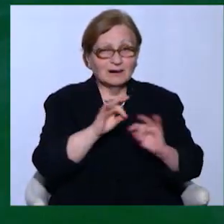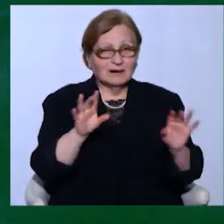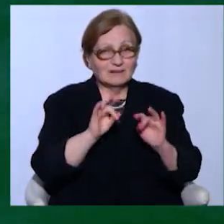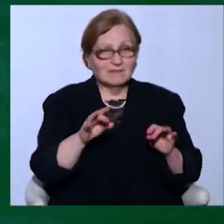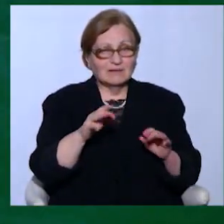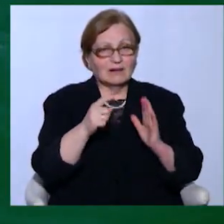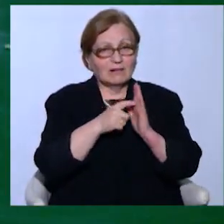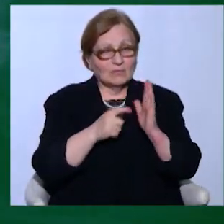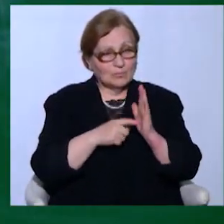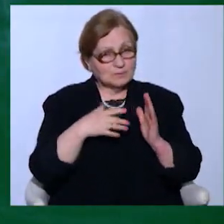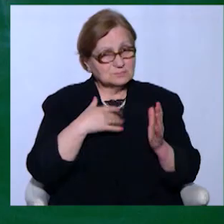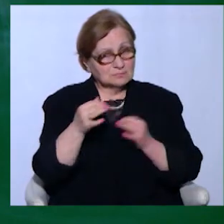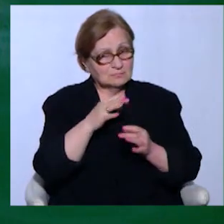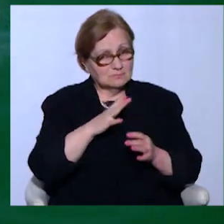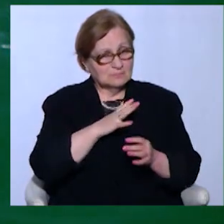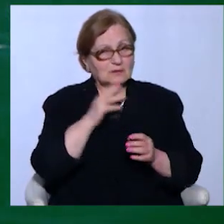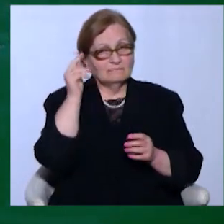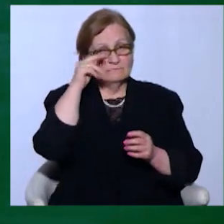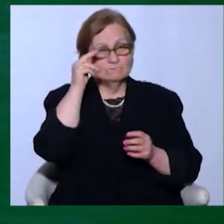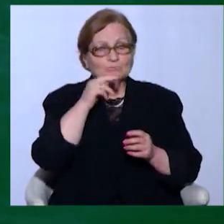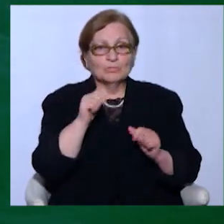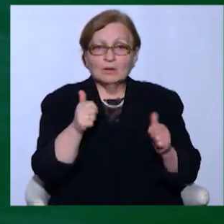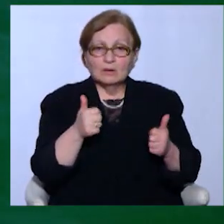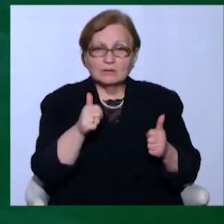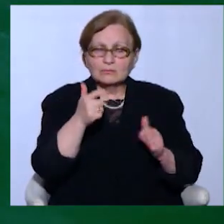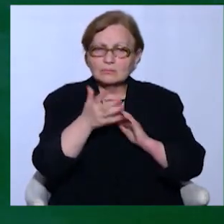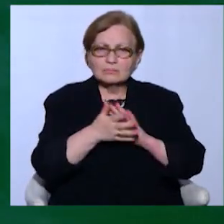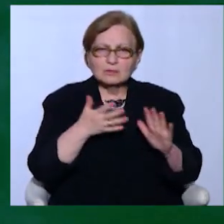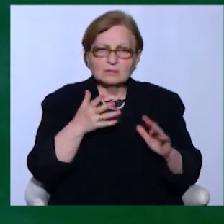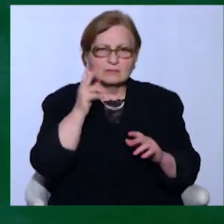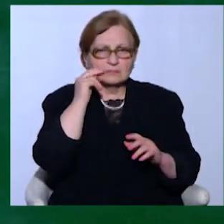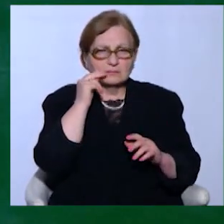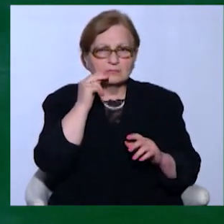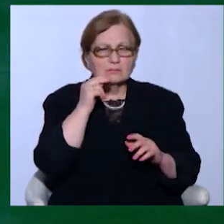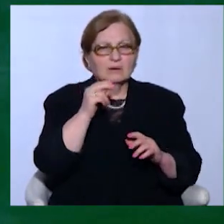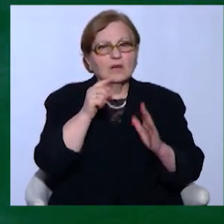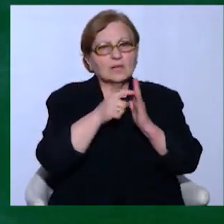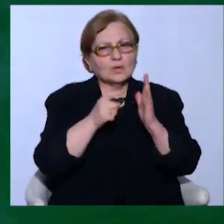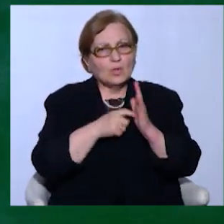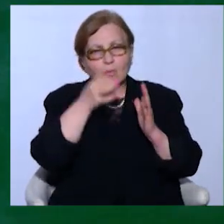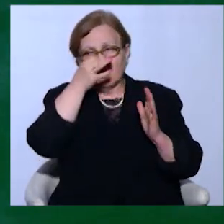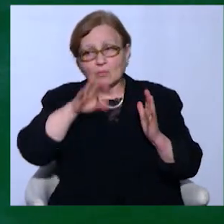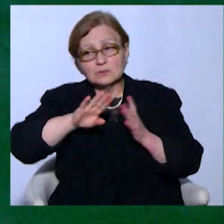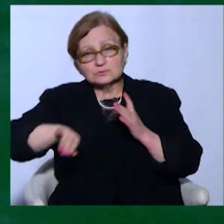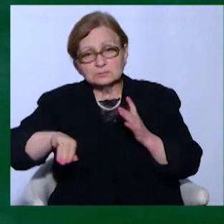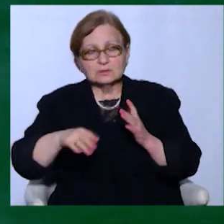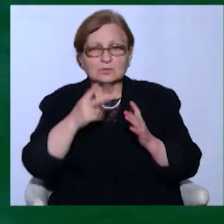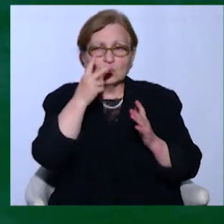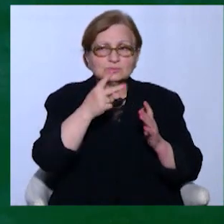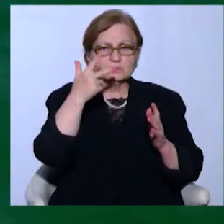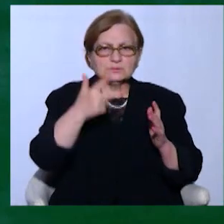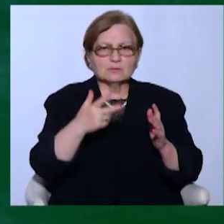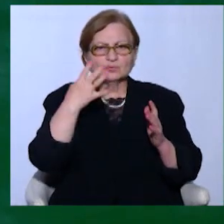ვისაუბრეთ გაყოფაზე. ასევე ვისწავლეთ, როგორ უნდა მივხვდეთ რიცხვი, უნაშთოდ იყოფა თუ არა 2-ზე,